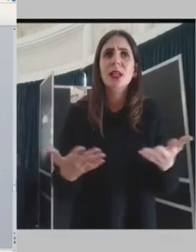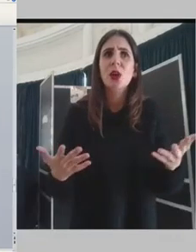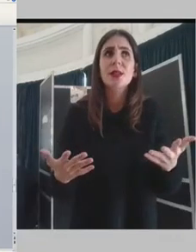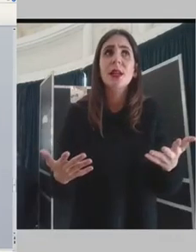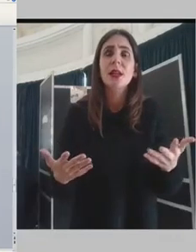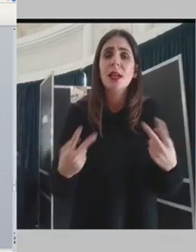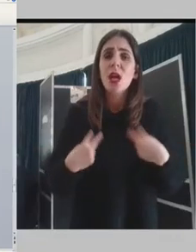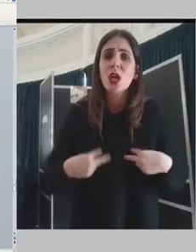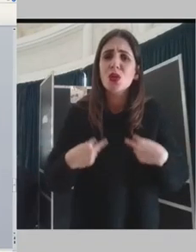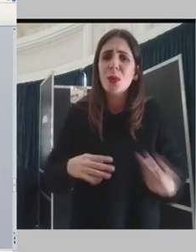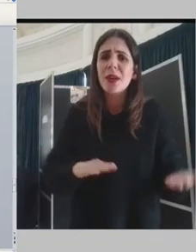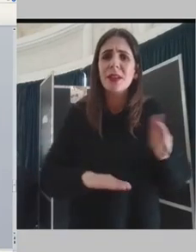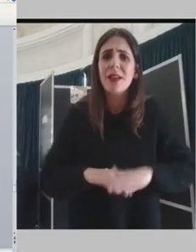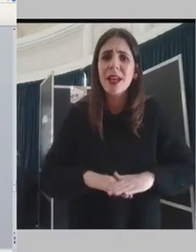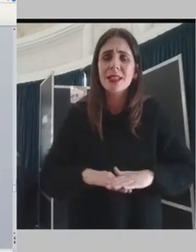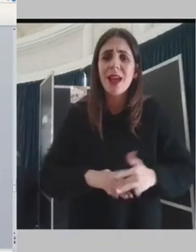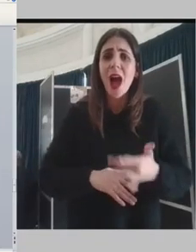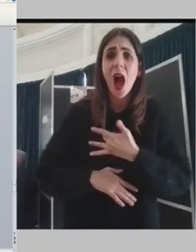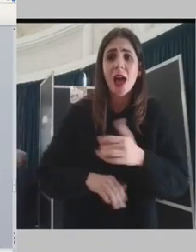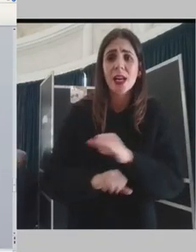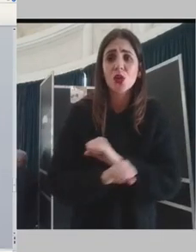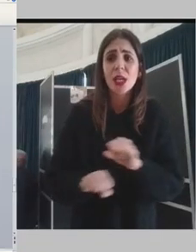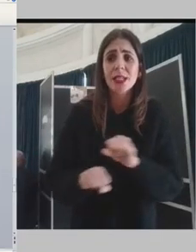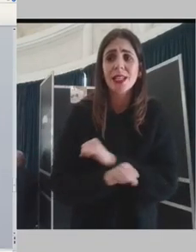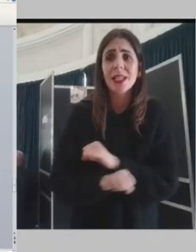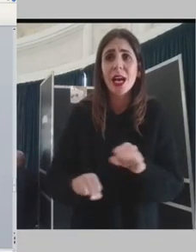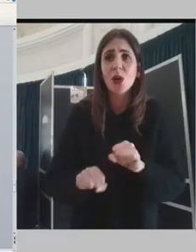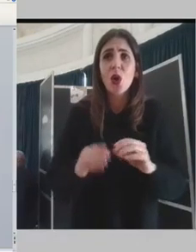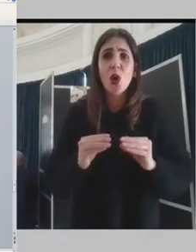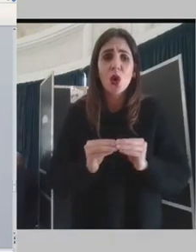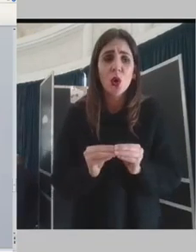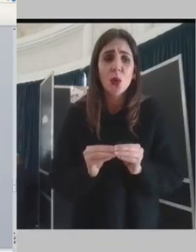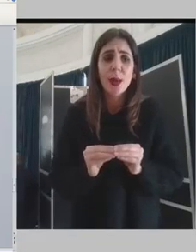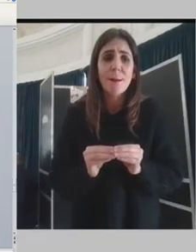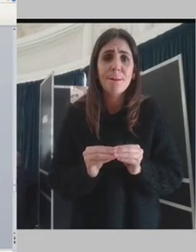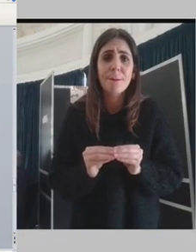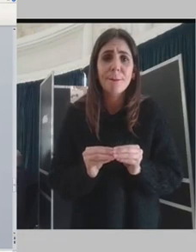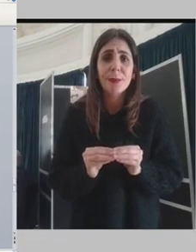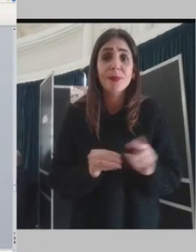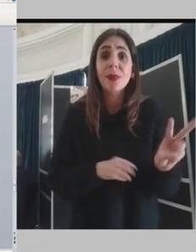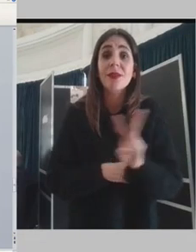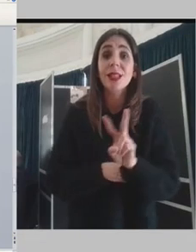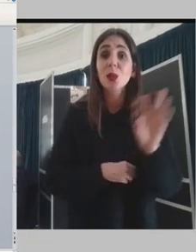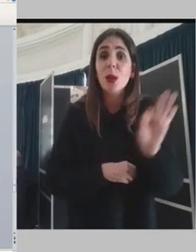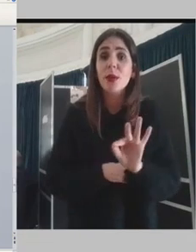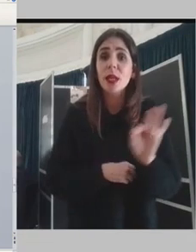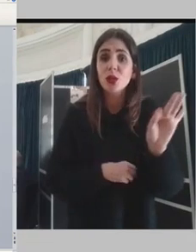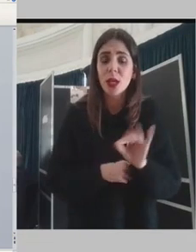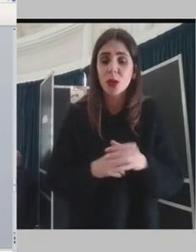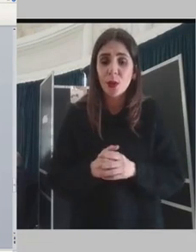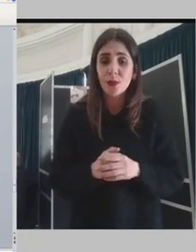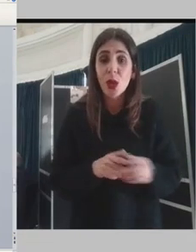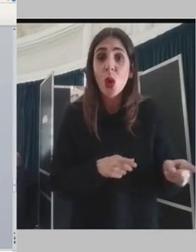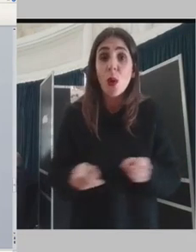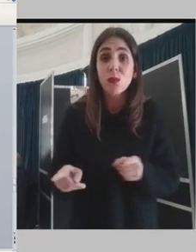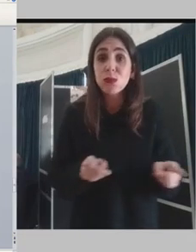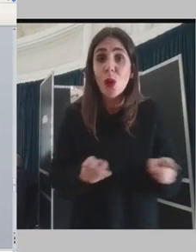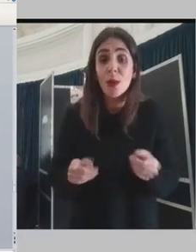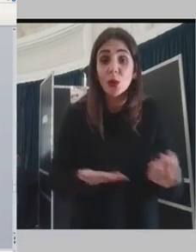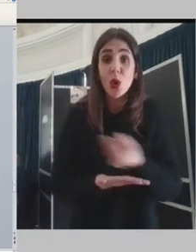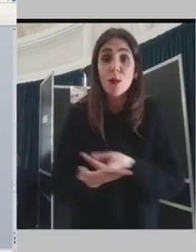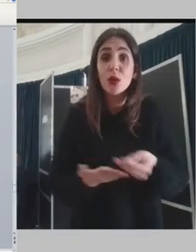quando interviene il mezzo tradizionale, del 20%, quando interviene il Progetto